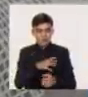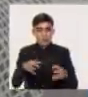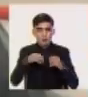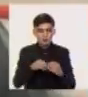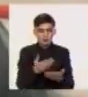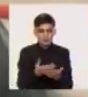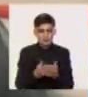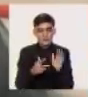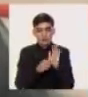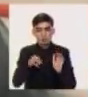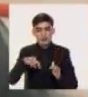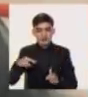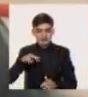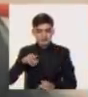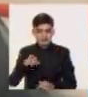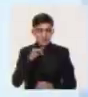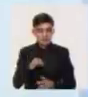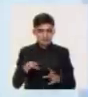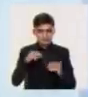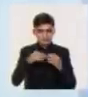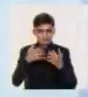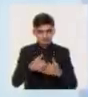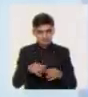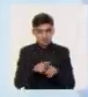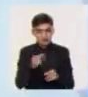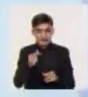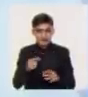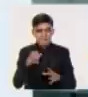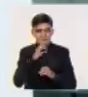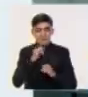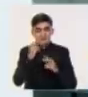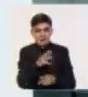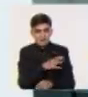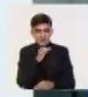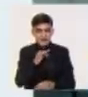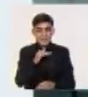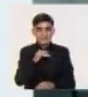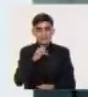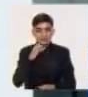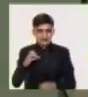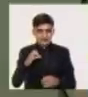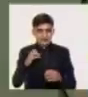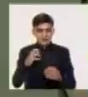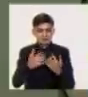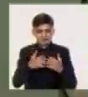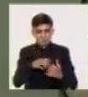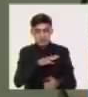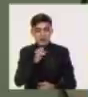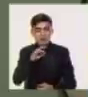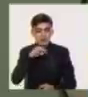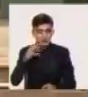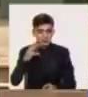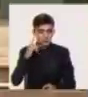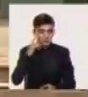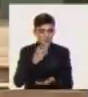хищения превысила 8 миллиардов тенге. Схема, по которой уводили деньги, типична. Финансовый аналитик Арман Бейсимбаев считает, что в АФН